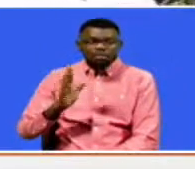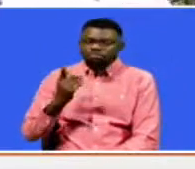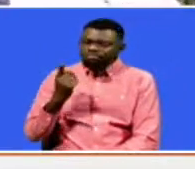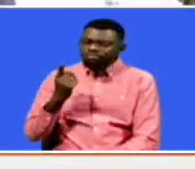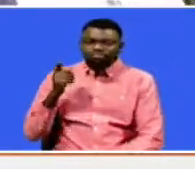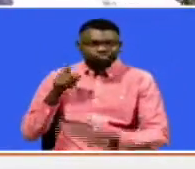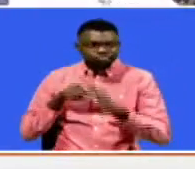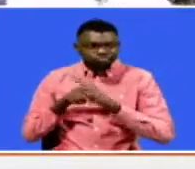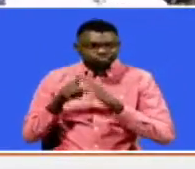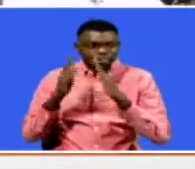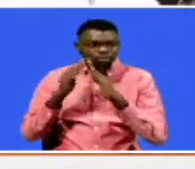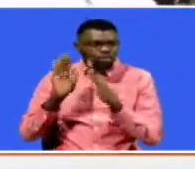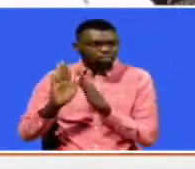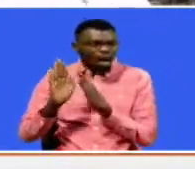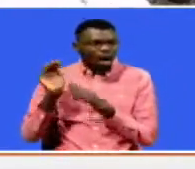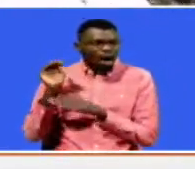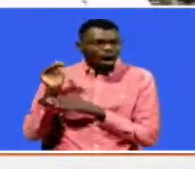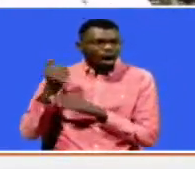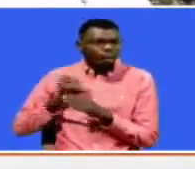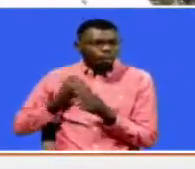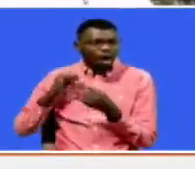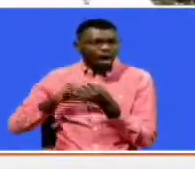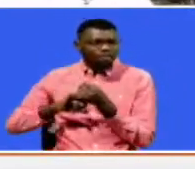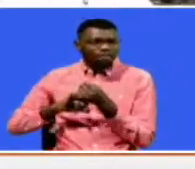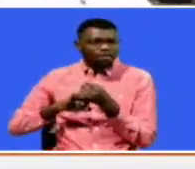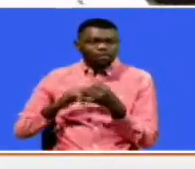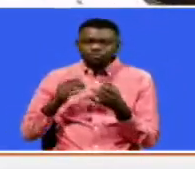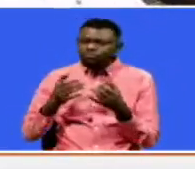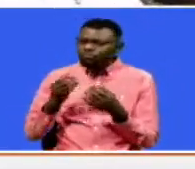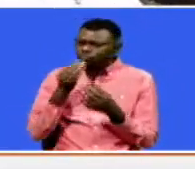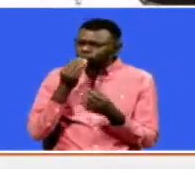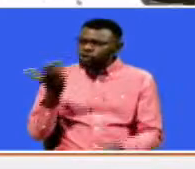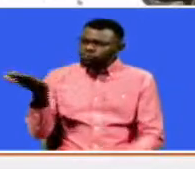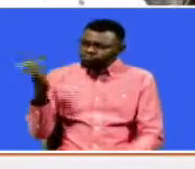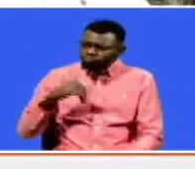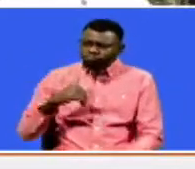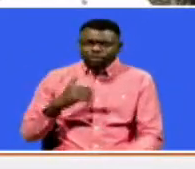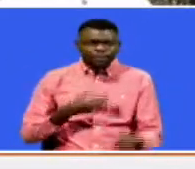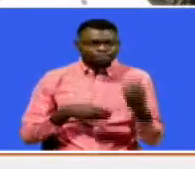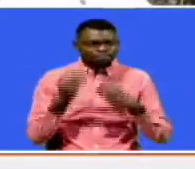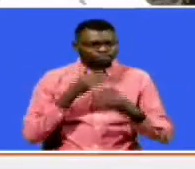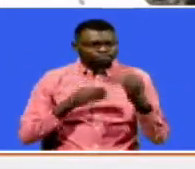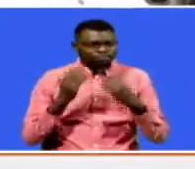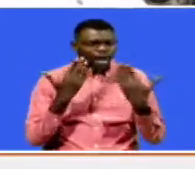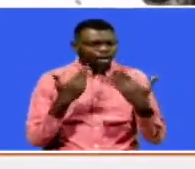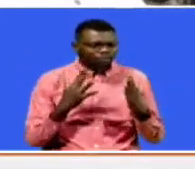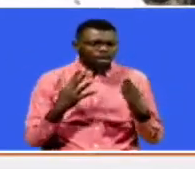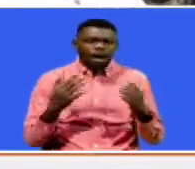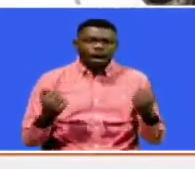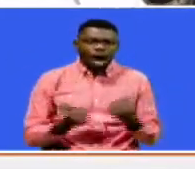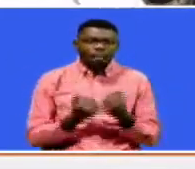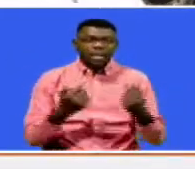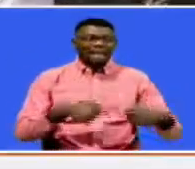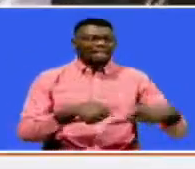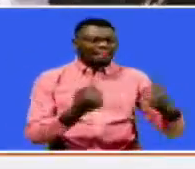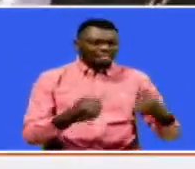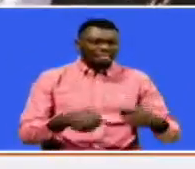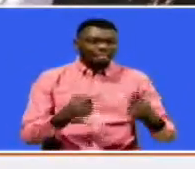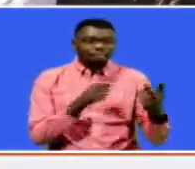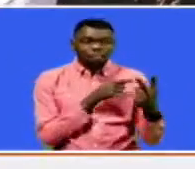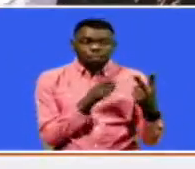yake, na wakati alimaliza kula chakula wakakuwa na ugomvi wa nyumbani, na